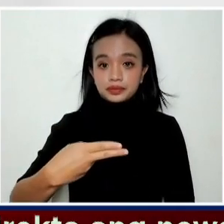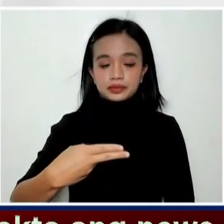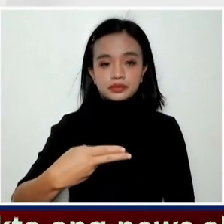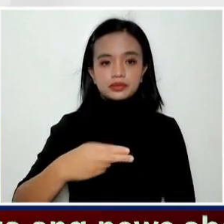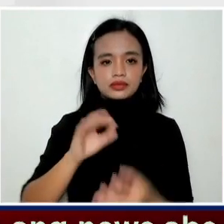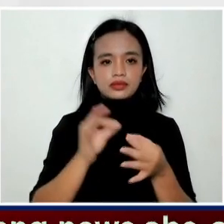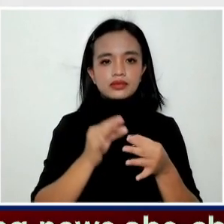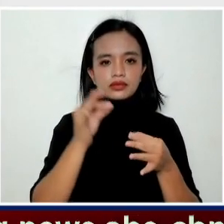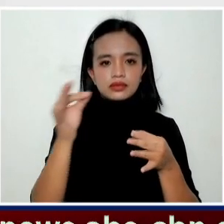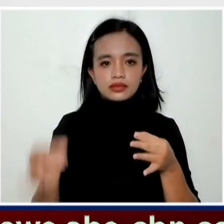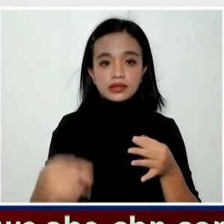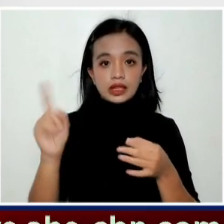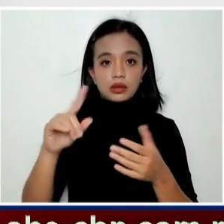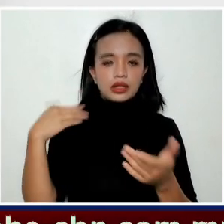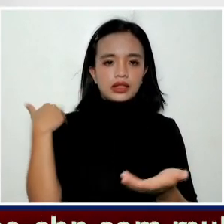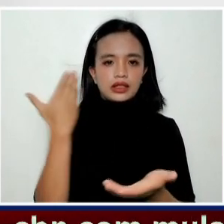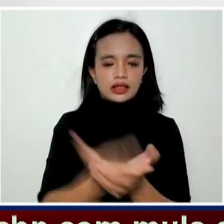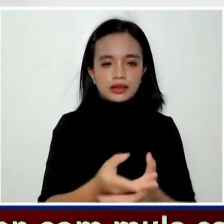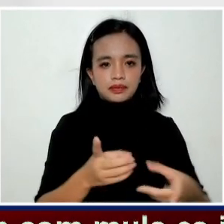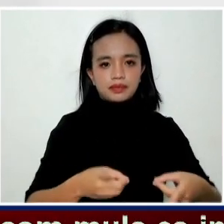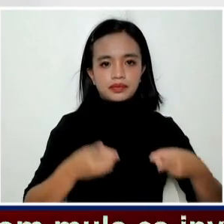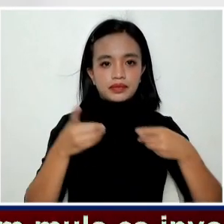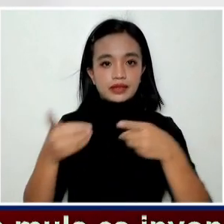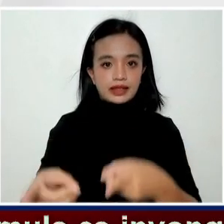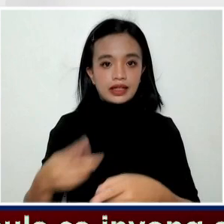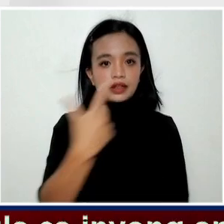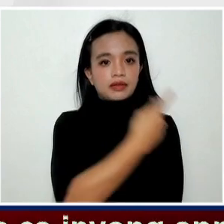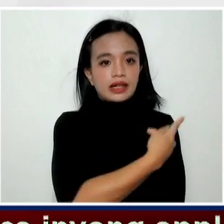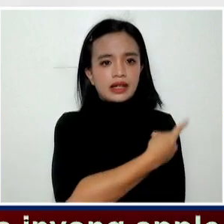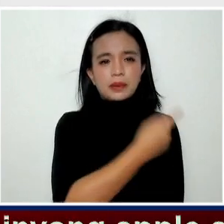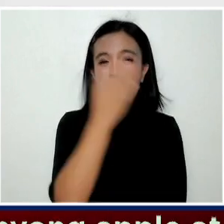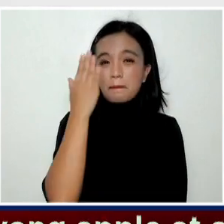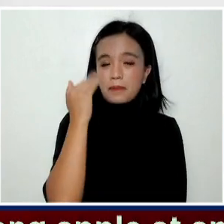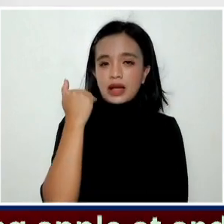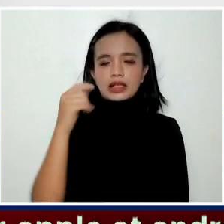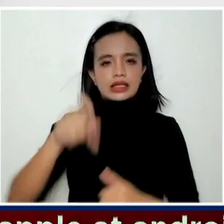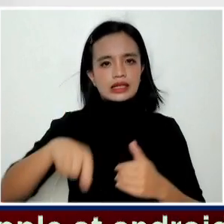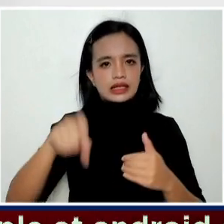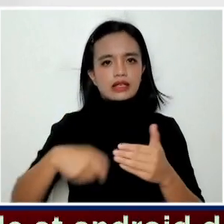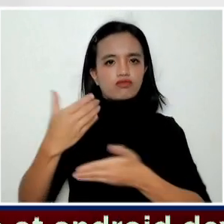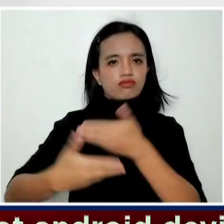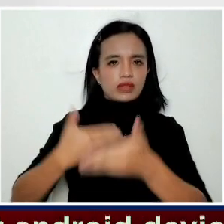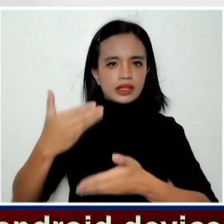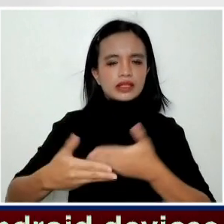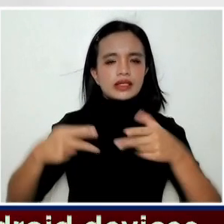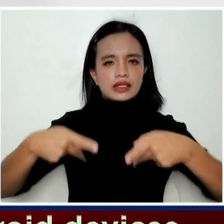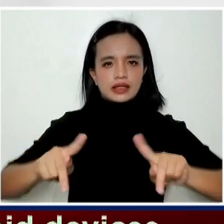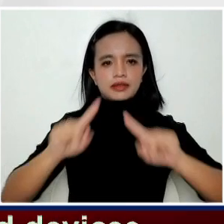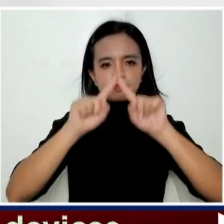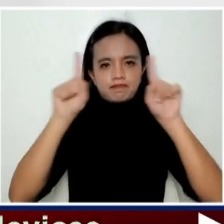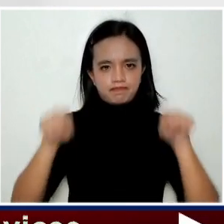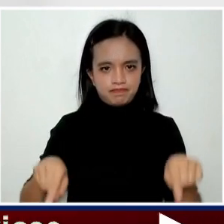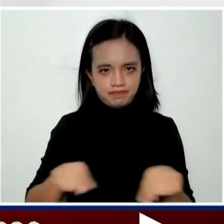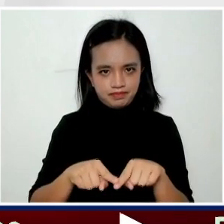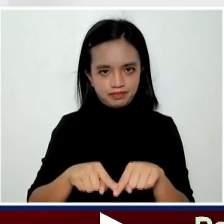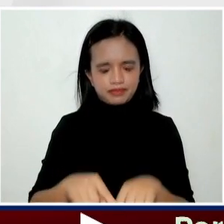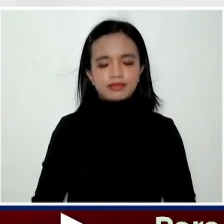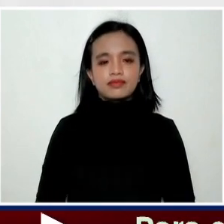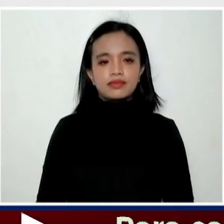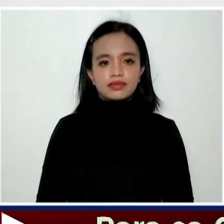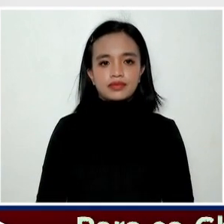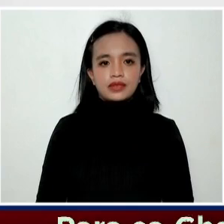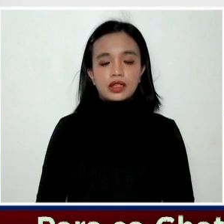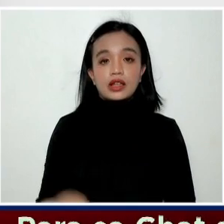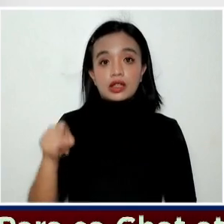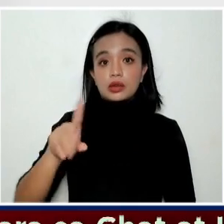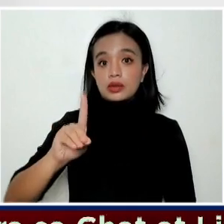ang pagdating ng mga donasyong bivalent vaccine dahil may mga kailangan pang permit na dapat asikasuhin. Sinisikap ng